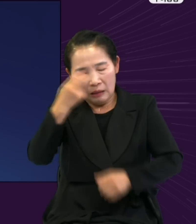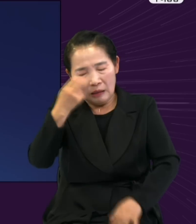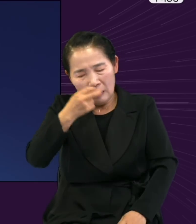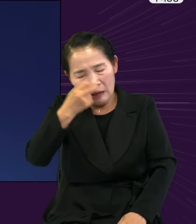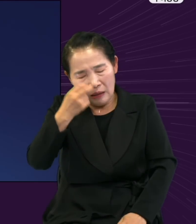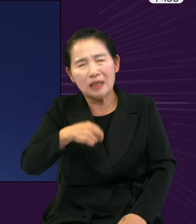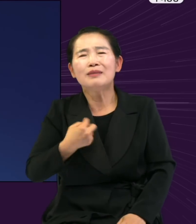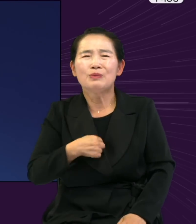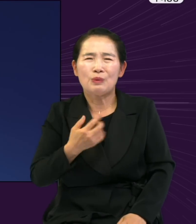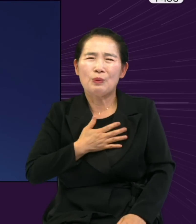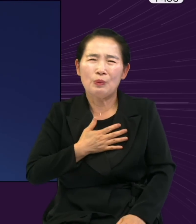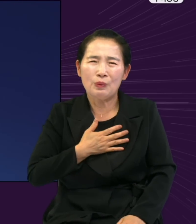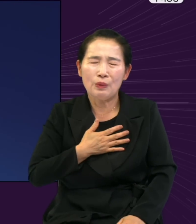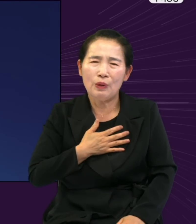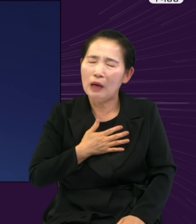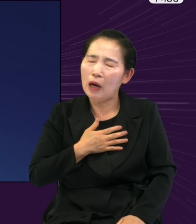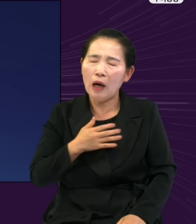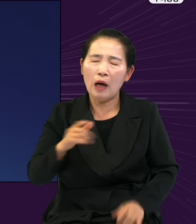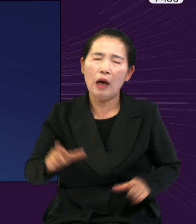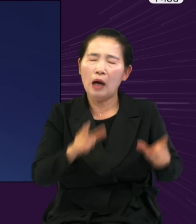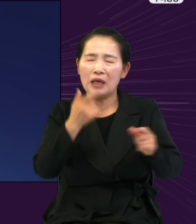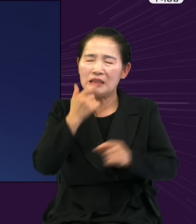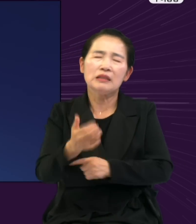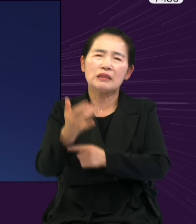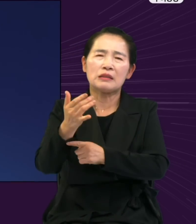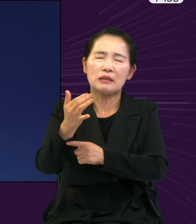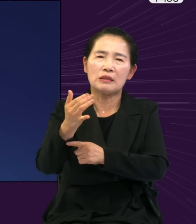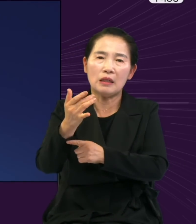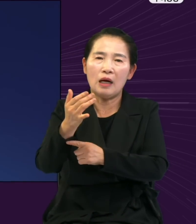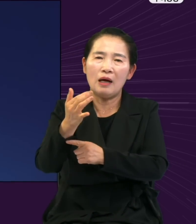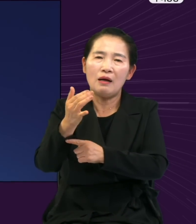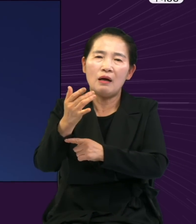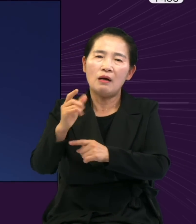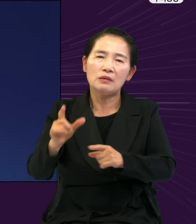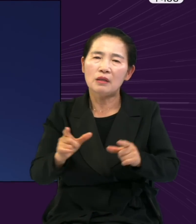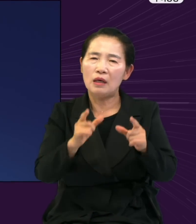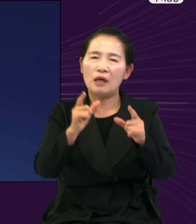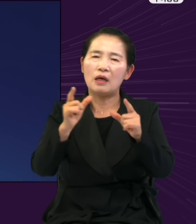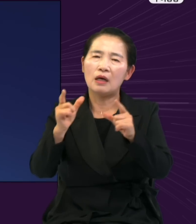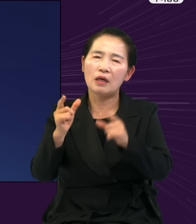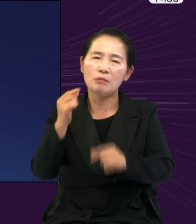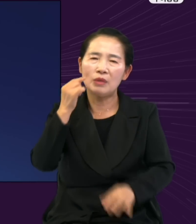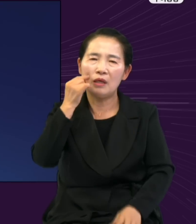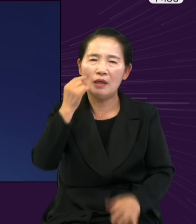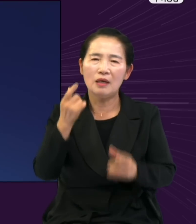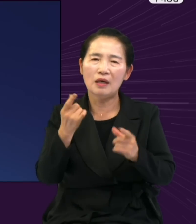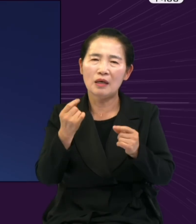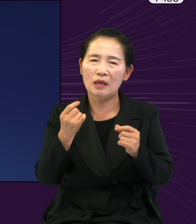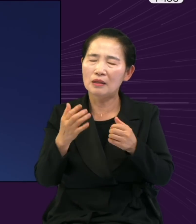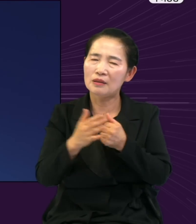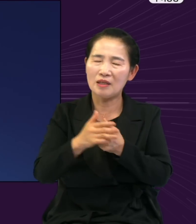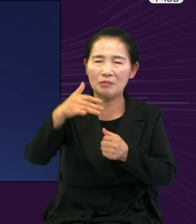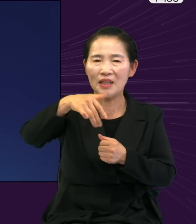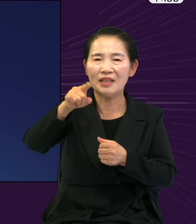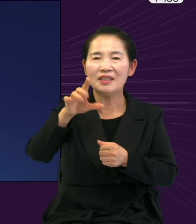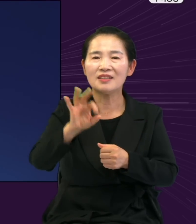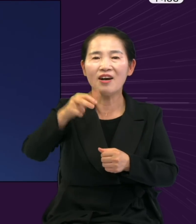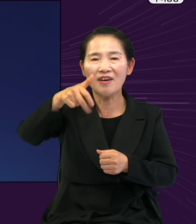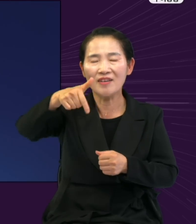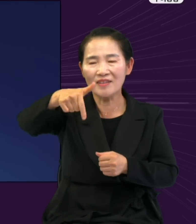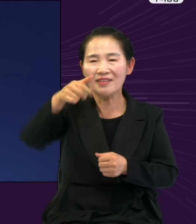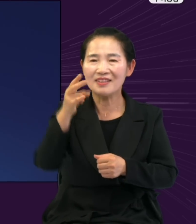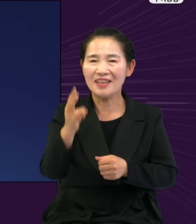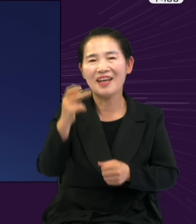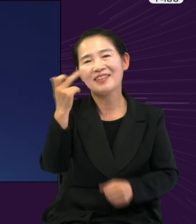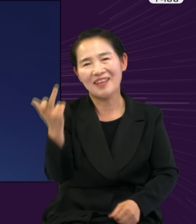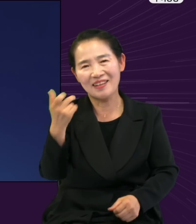걸 가지고 내가 살아낼 수가 없겠다라는 생각으로 청계산으로 올라갔습니다. 제가 결혼 전에도 청계산에 자주